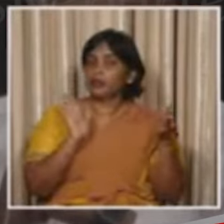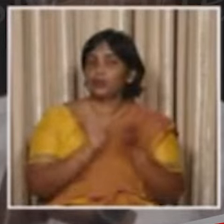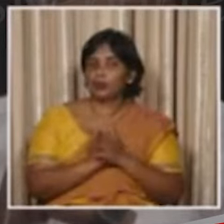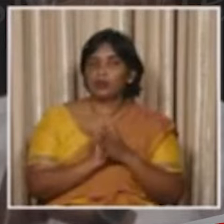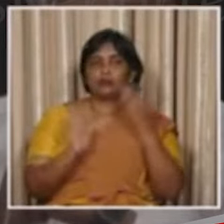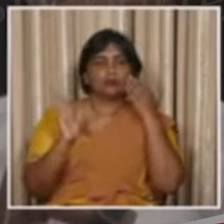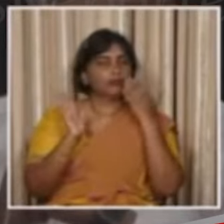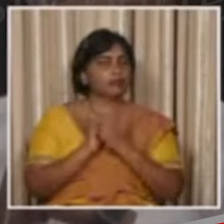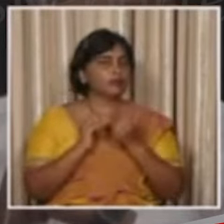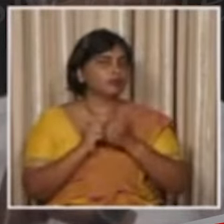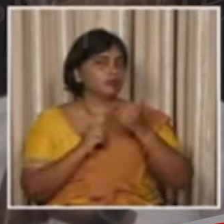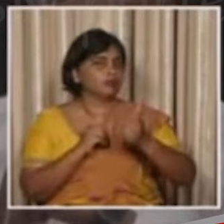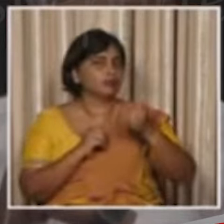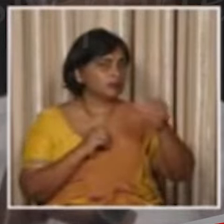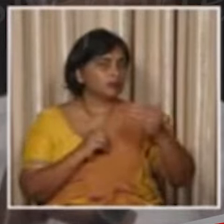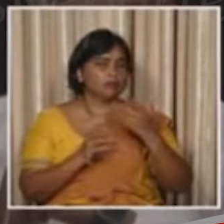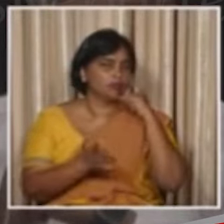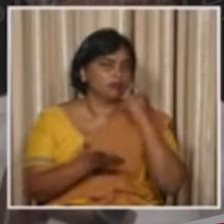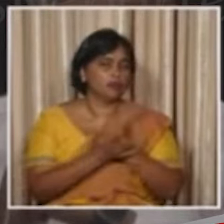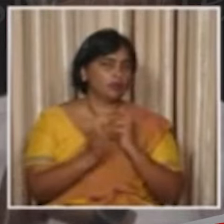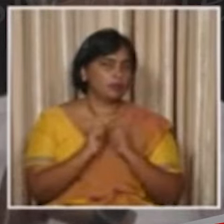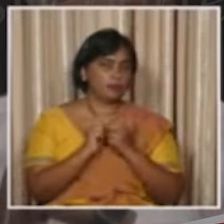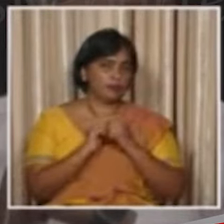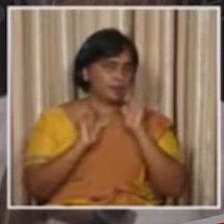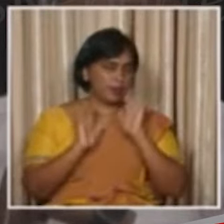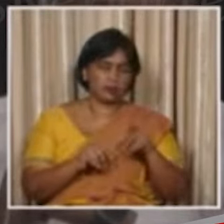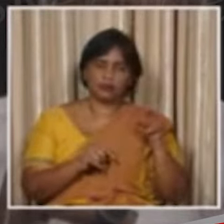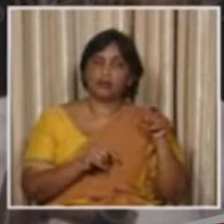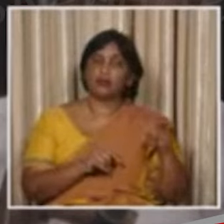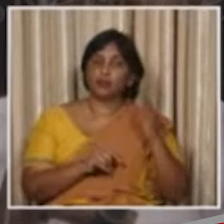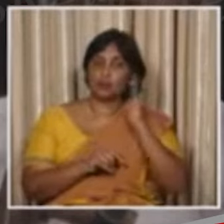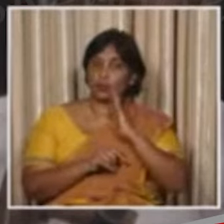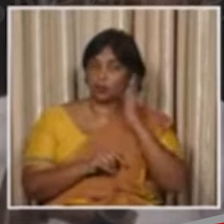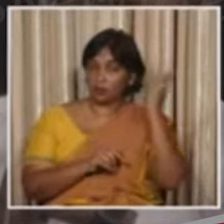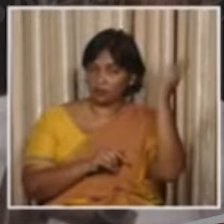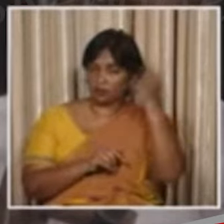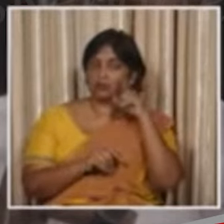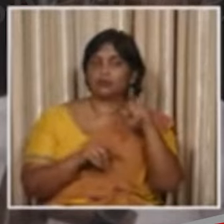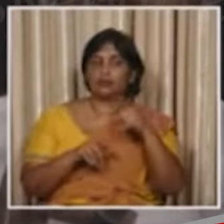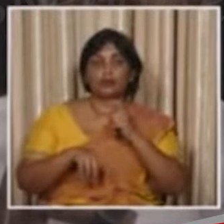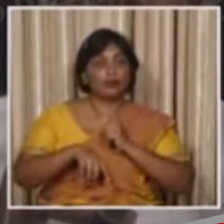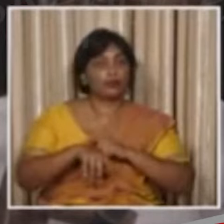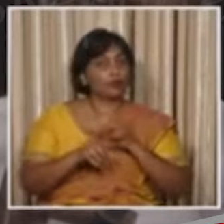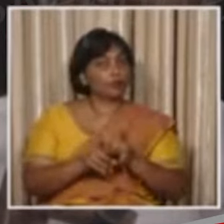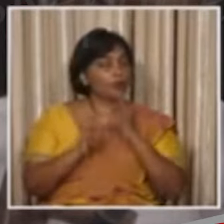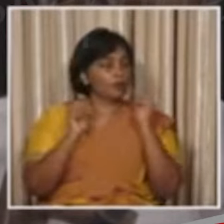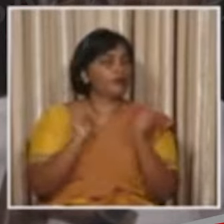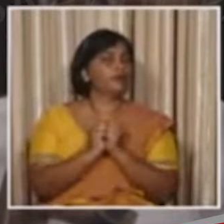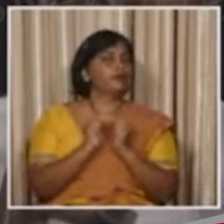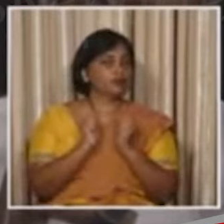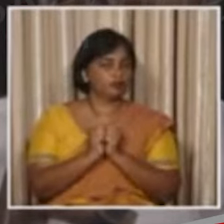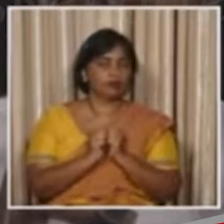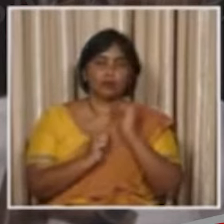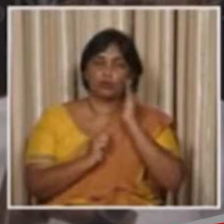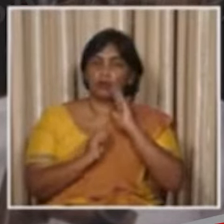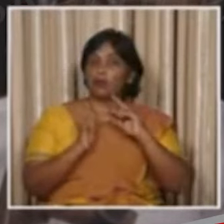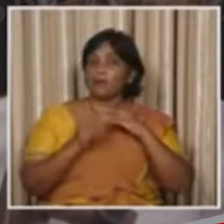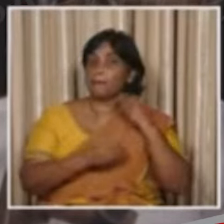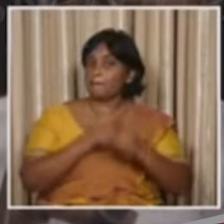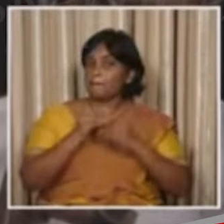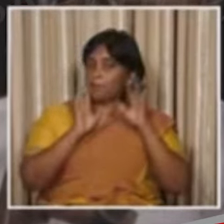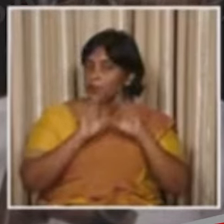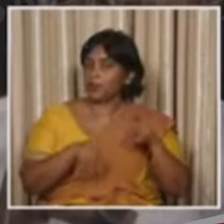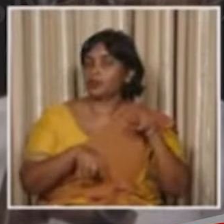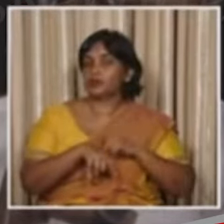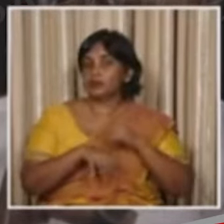ක්ෂේත්‍ර ඉස්සරහට කරගෙන යෑමේ බරපතල ප්‍රශ්නයක් තියෙනවා. මොකද පිටරටවල් වල වෙලාවට තමයි වැඩ කරන්න ඕනේ. පිටරටවල් වල ව්‍යාපාර සිද්ධ වෙන